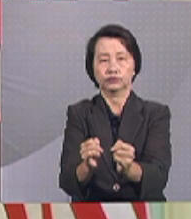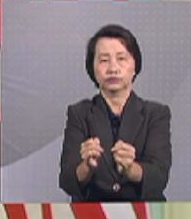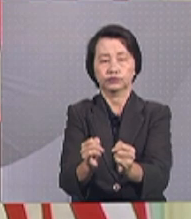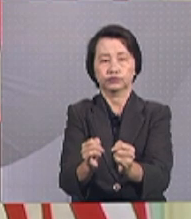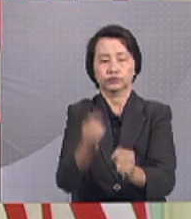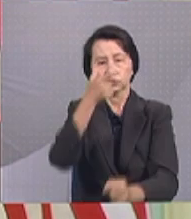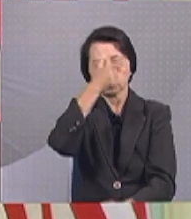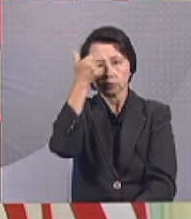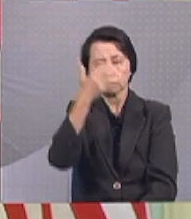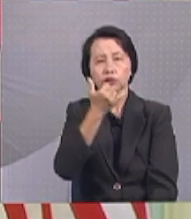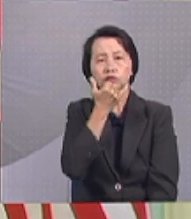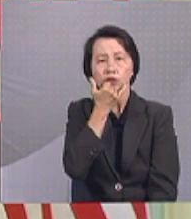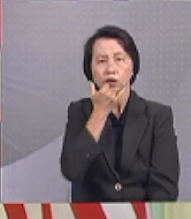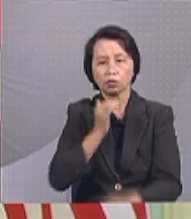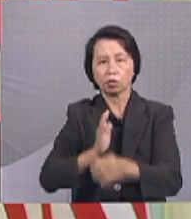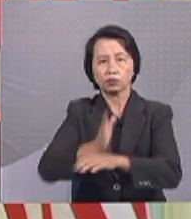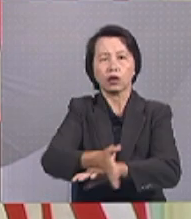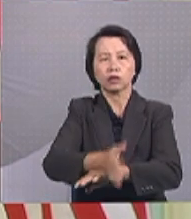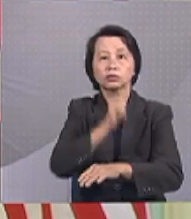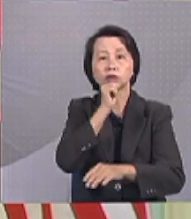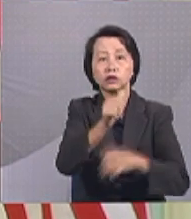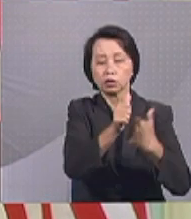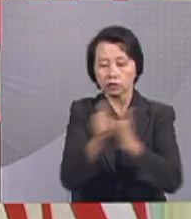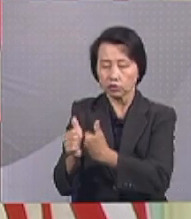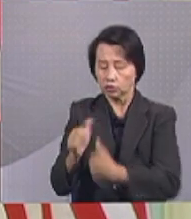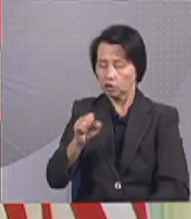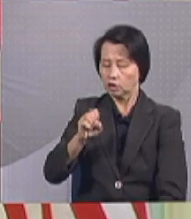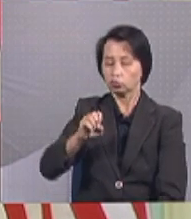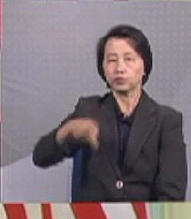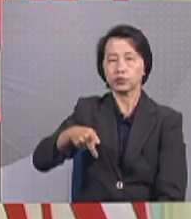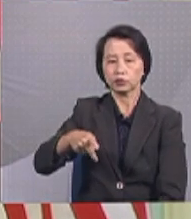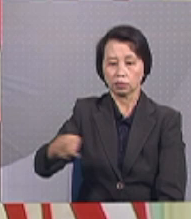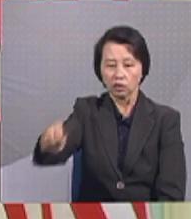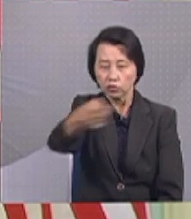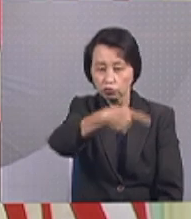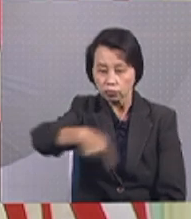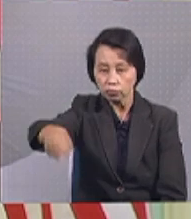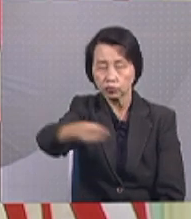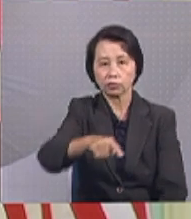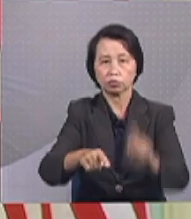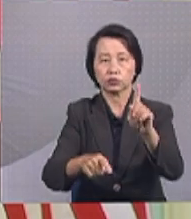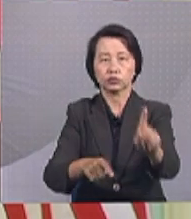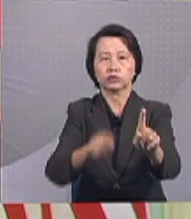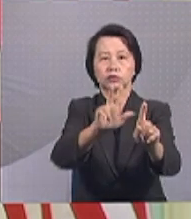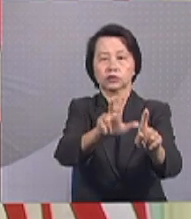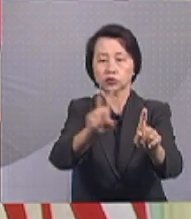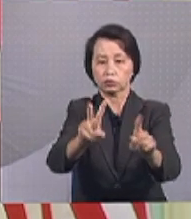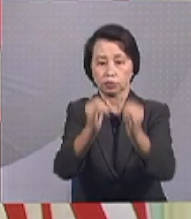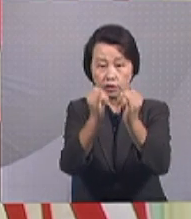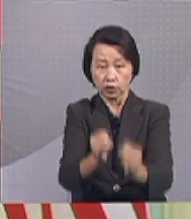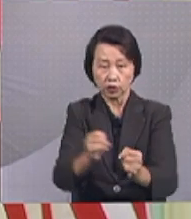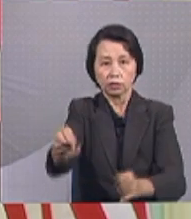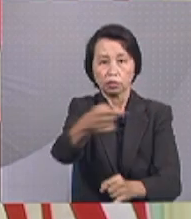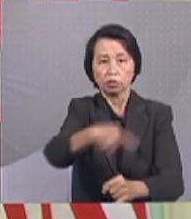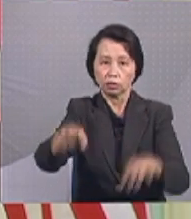di atas kesalahan melanggar SOP, yang mana kesemua 132 individu tersebut